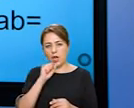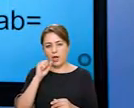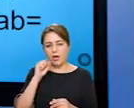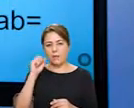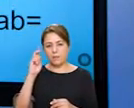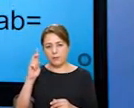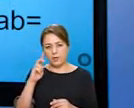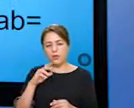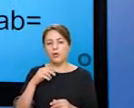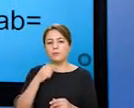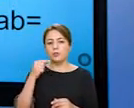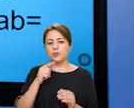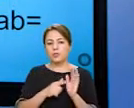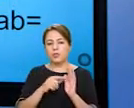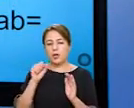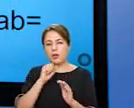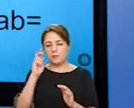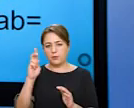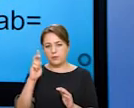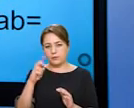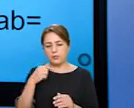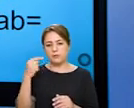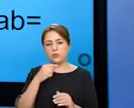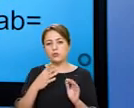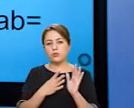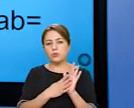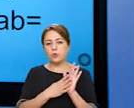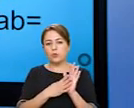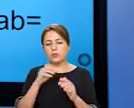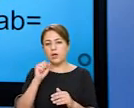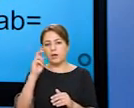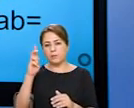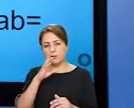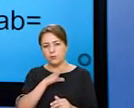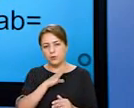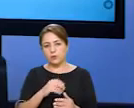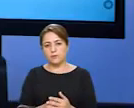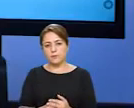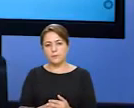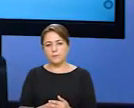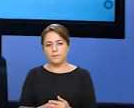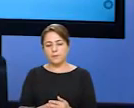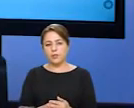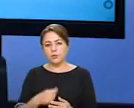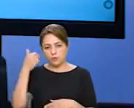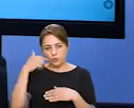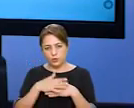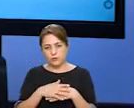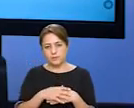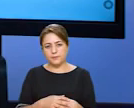минус 7аб емыз минус 9абыны келтіріп чықарар екен. Чынарлый